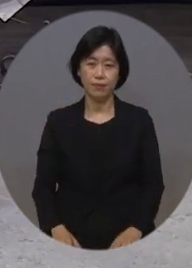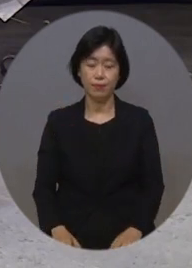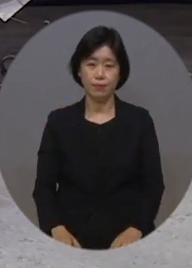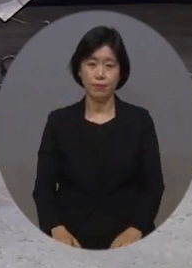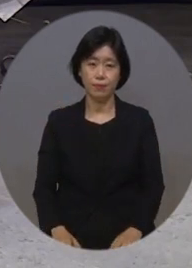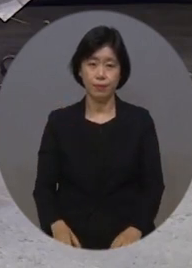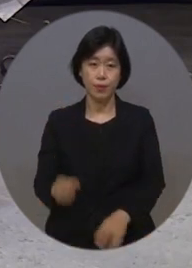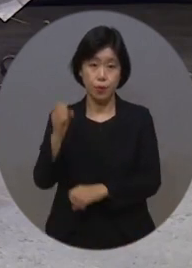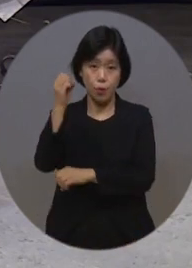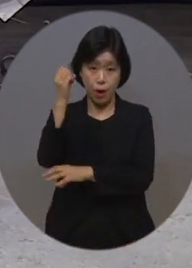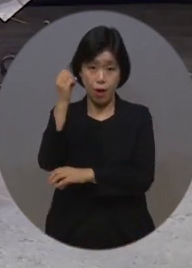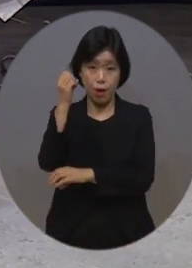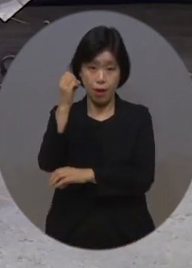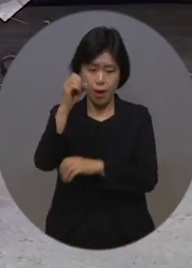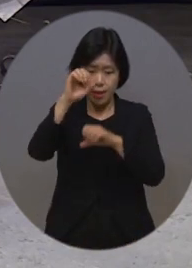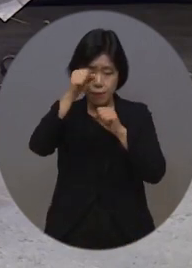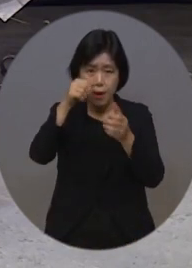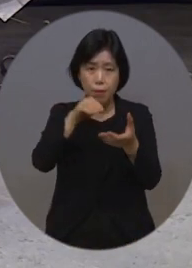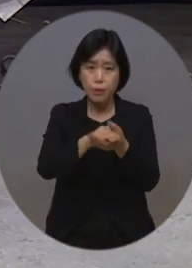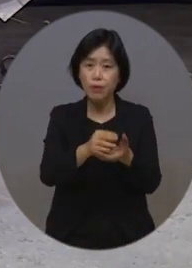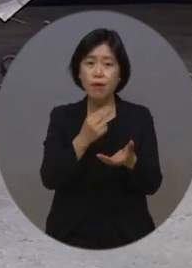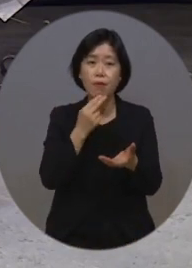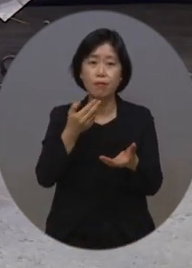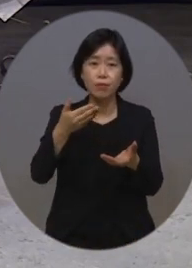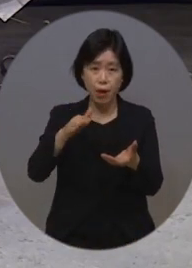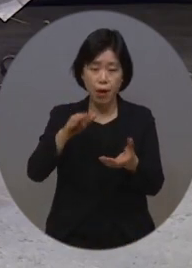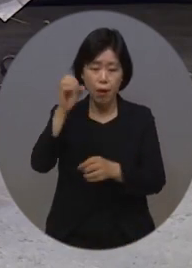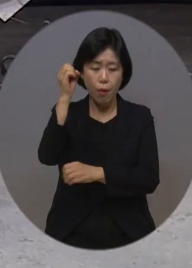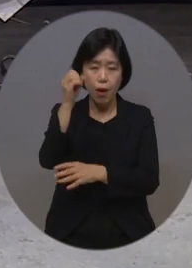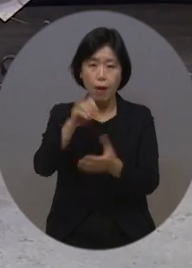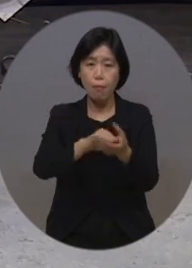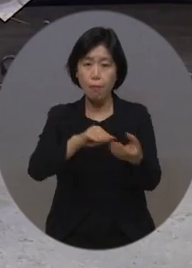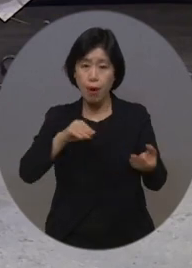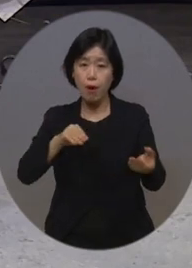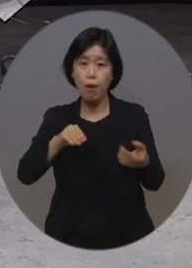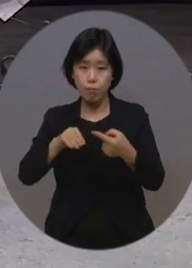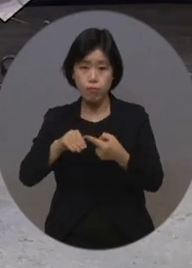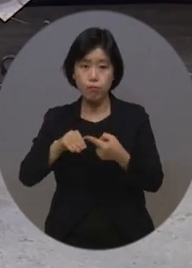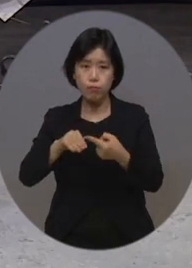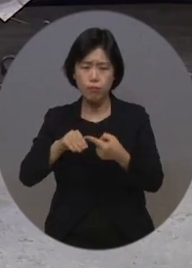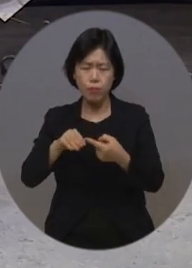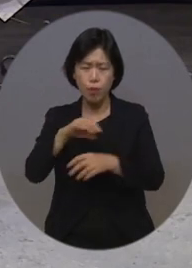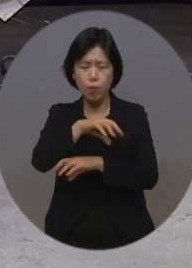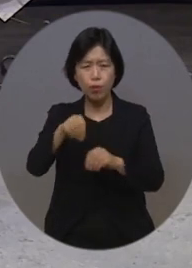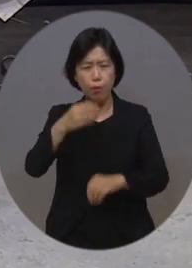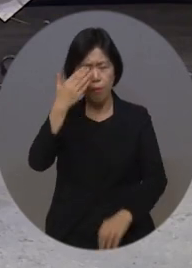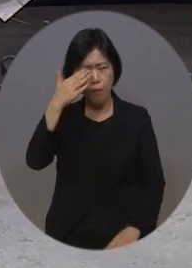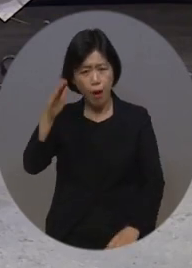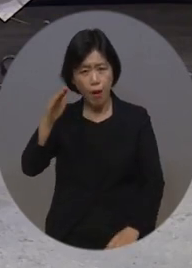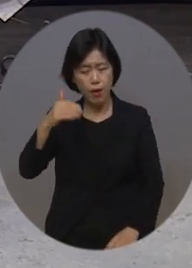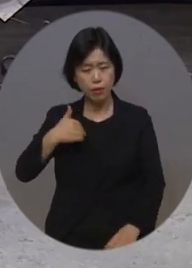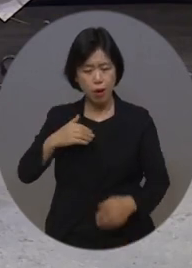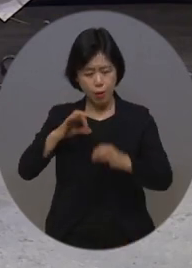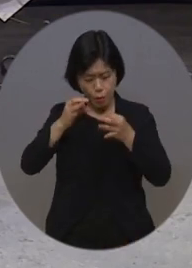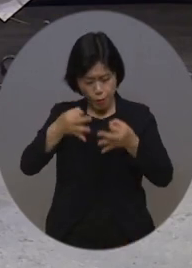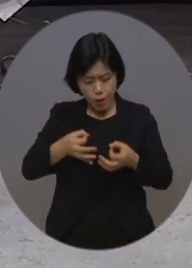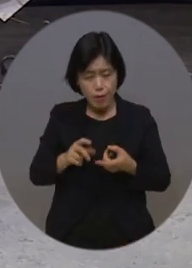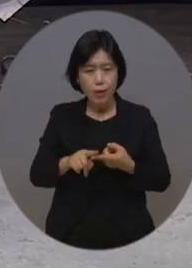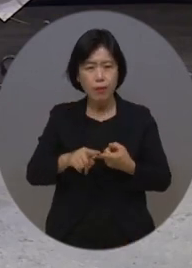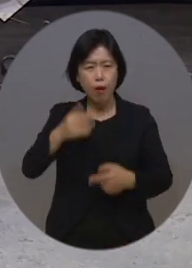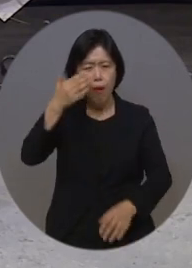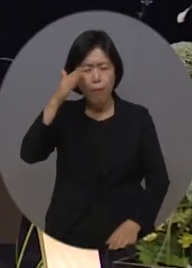본래인 맨발이 오히려 낯설어져 나가 나를 어색하는 지경에 이른다고 말합니다.